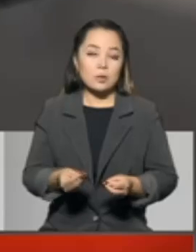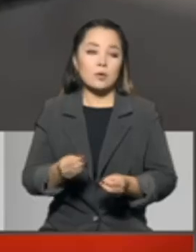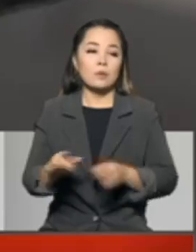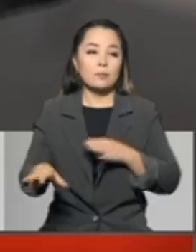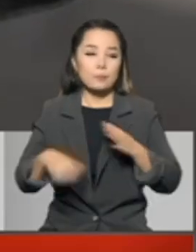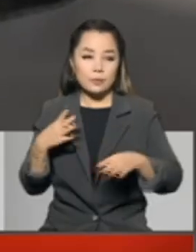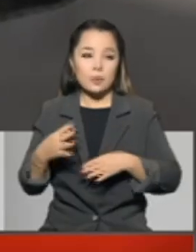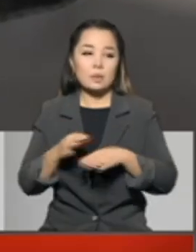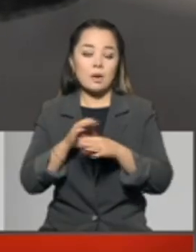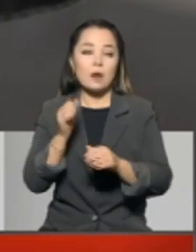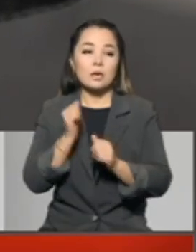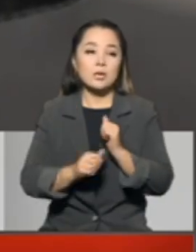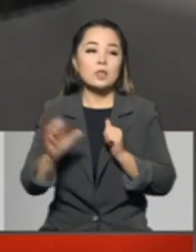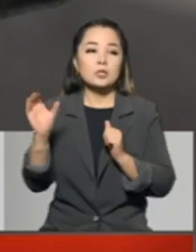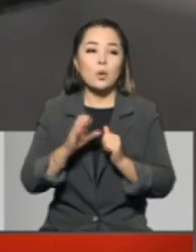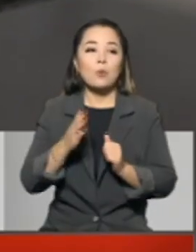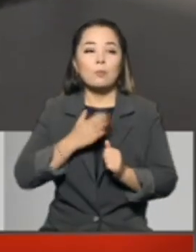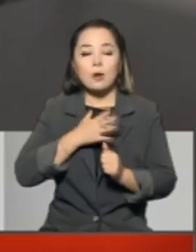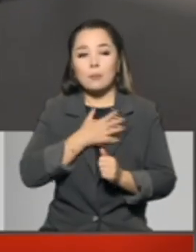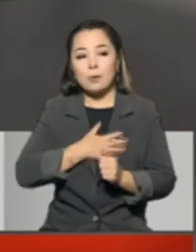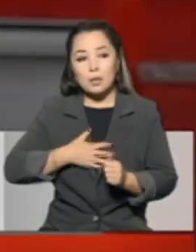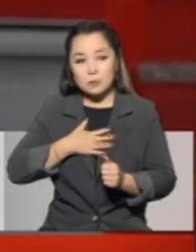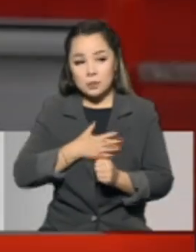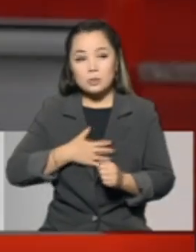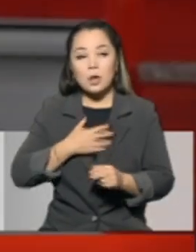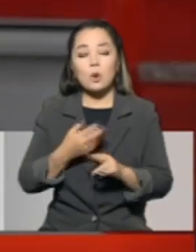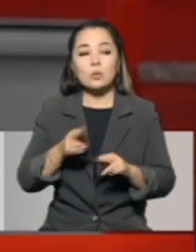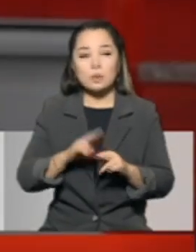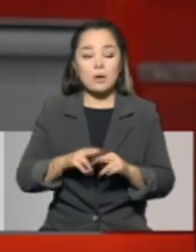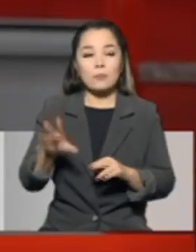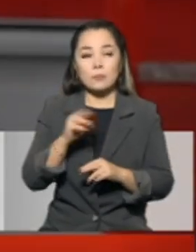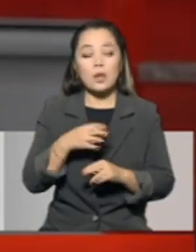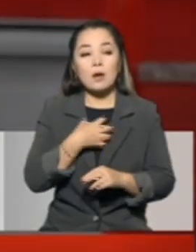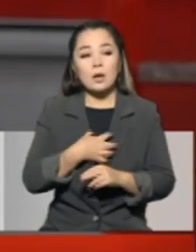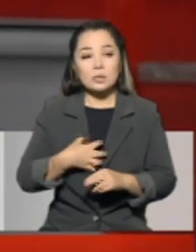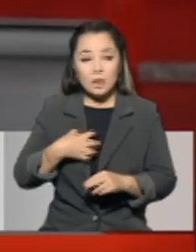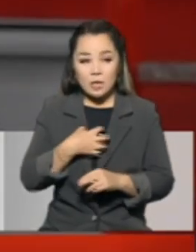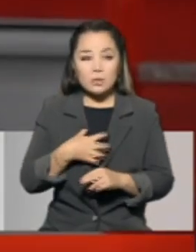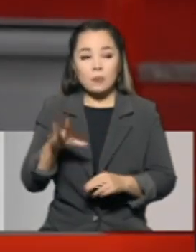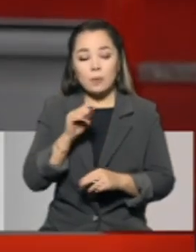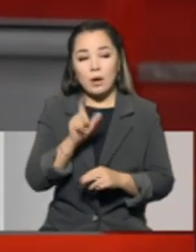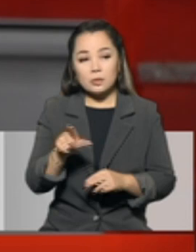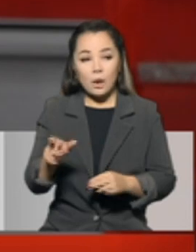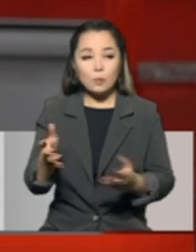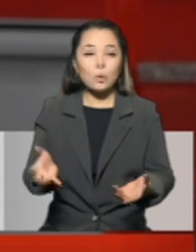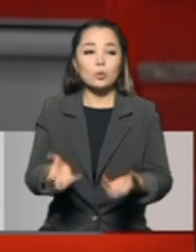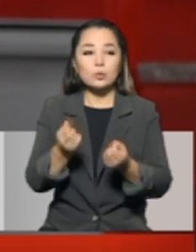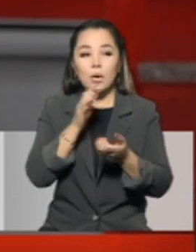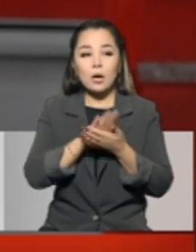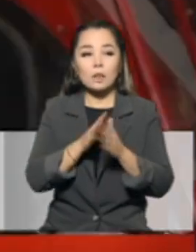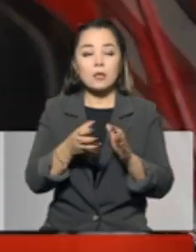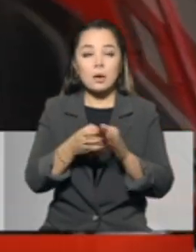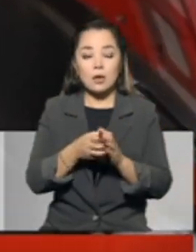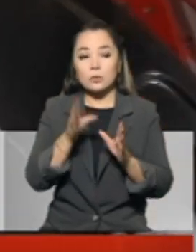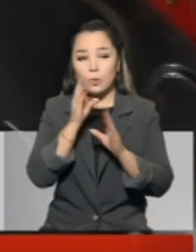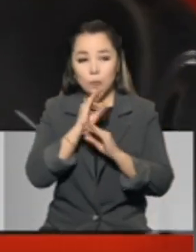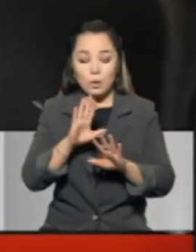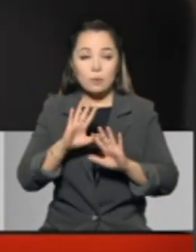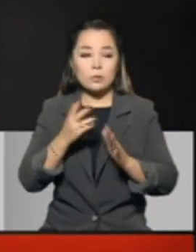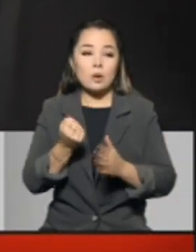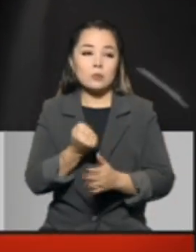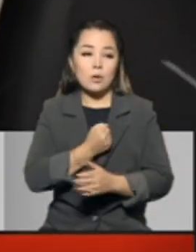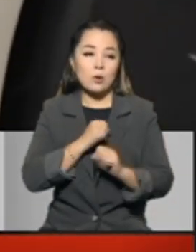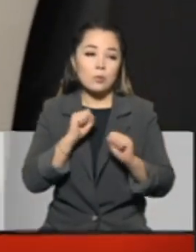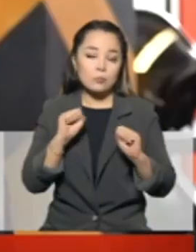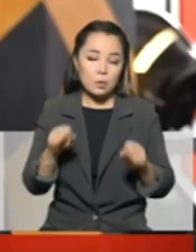дайындаламыз. Каждый секунд маңызды бізге. Бұл ертең біз адамды құтқарған жағдайда біз оны алғыш алмай қалсақ үлкен өкініш болар